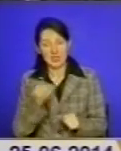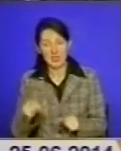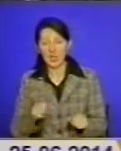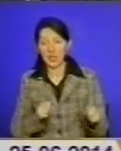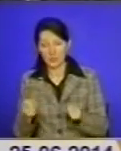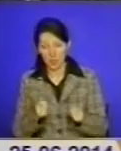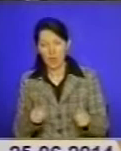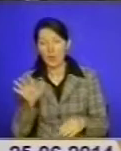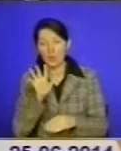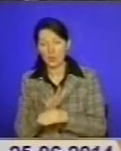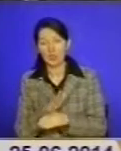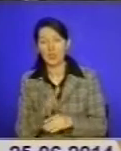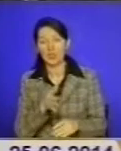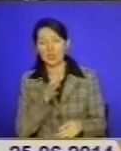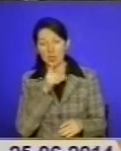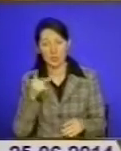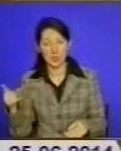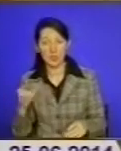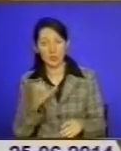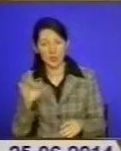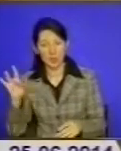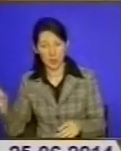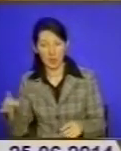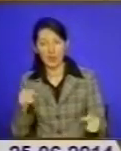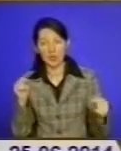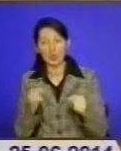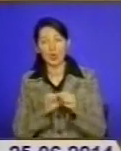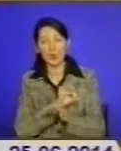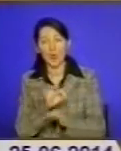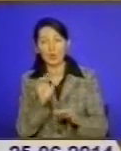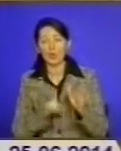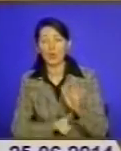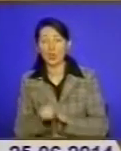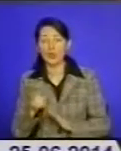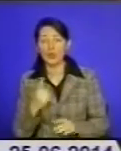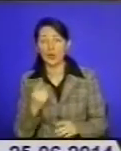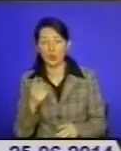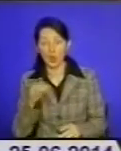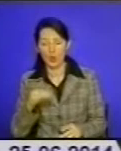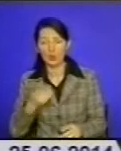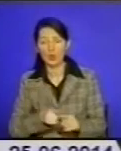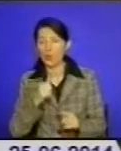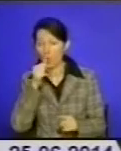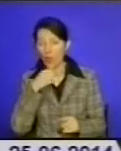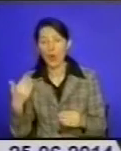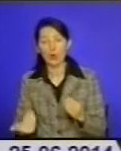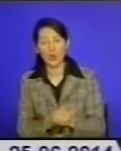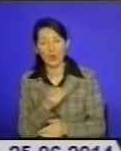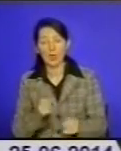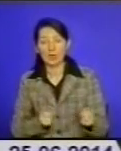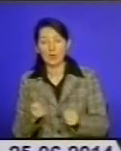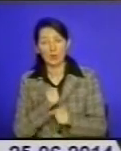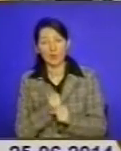доби. Згідно з розробленим проектом, починаючи з 1 жовтня цього року, нові очільники працюватимуть лише на